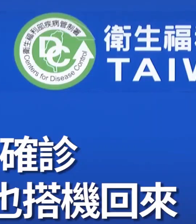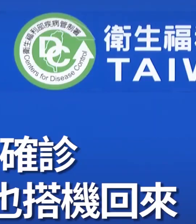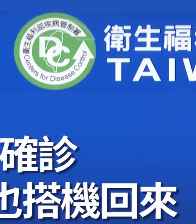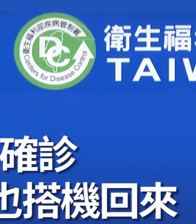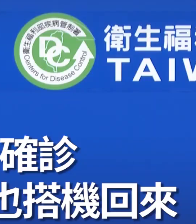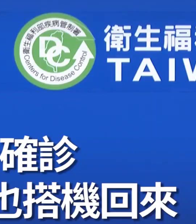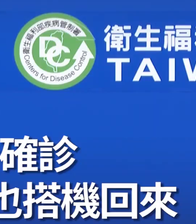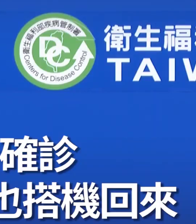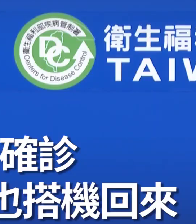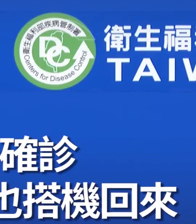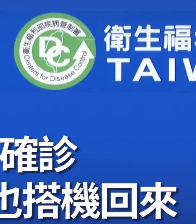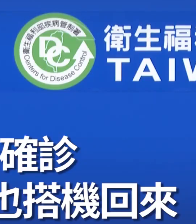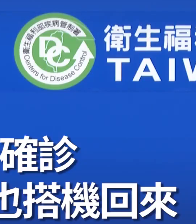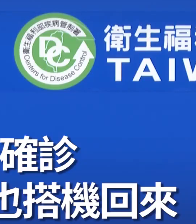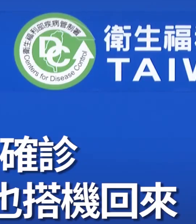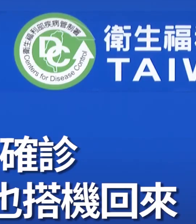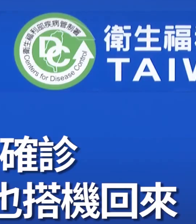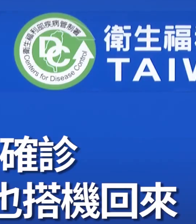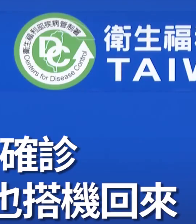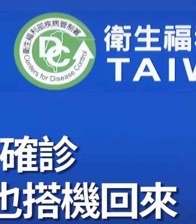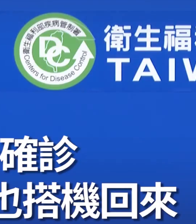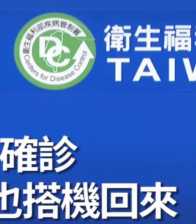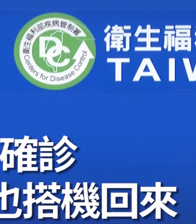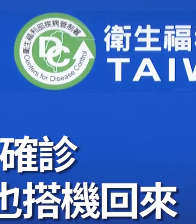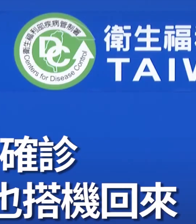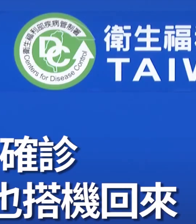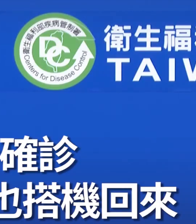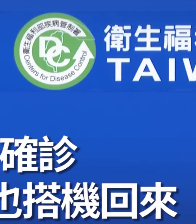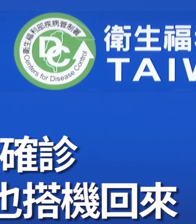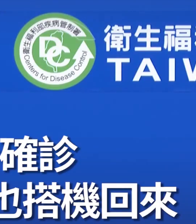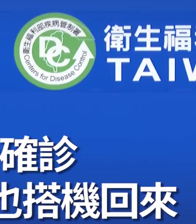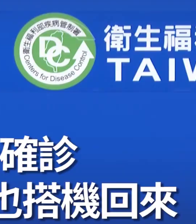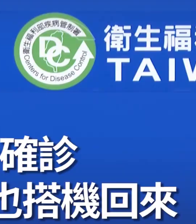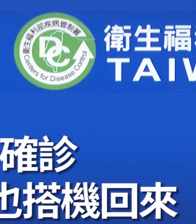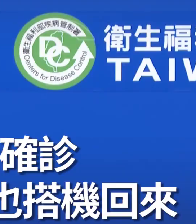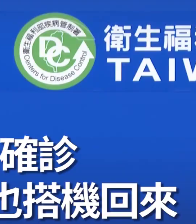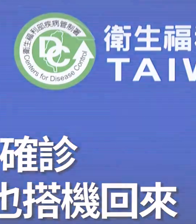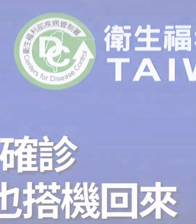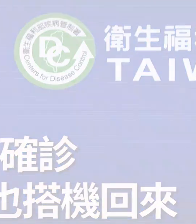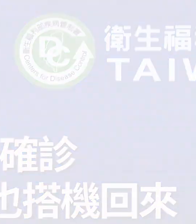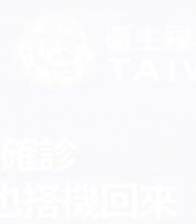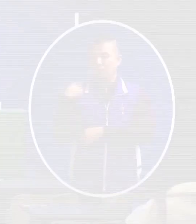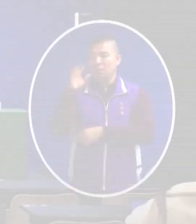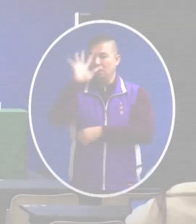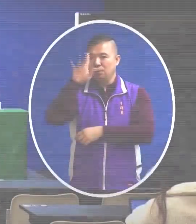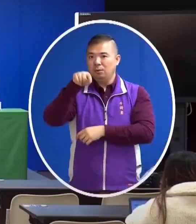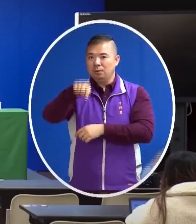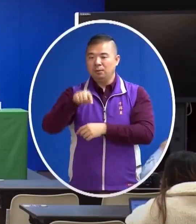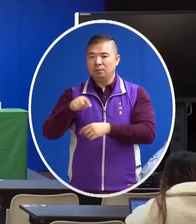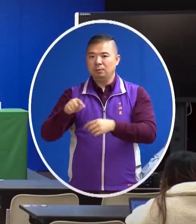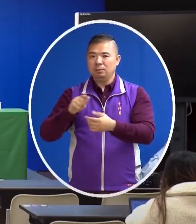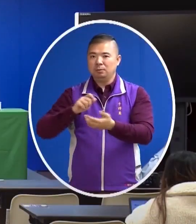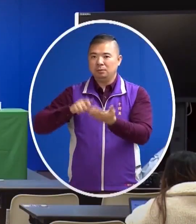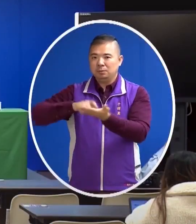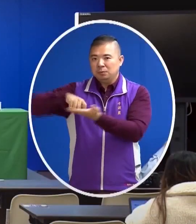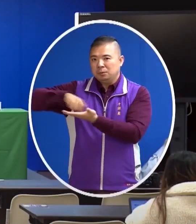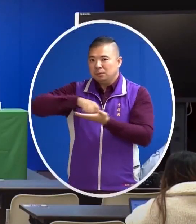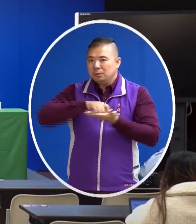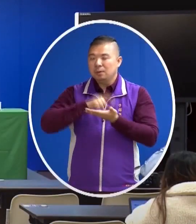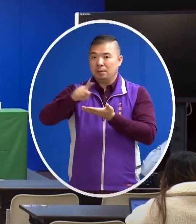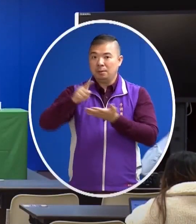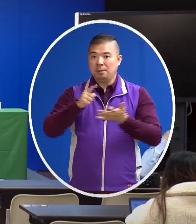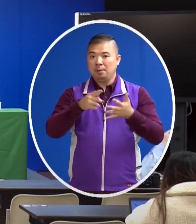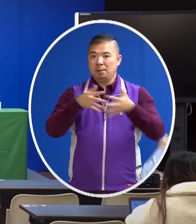应该是没有发烧，但是有一些咳嗽的症状，还有拉肚子。他是说因为喝牛奶的关系。 美国搭机返台这一